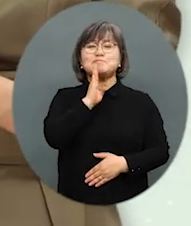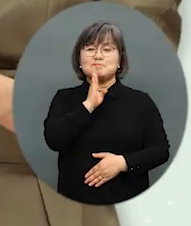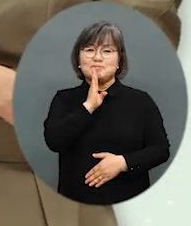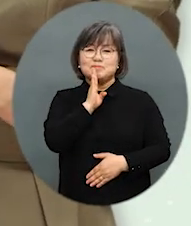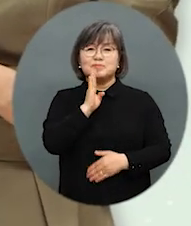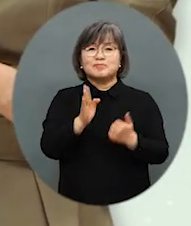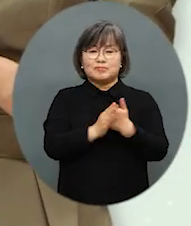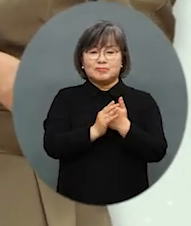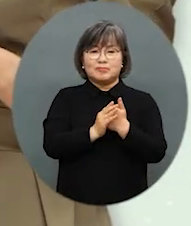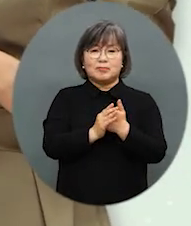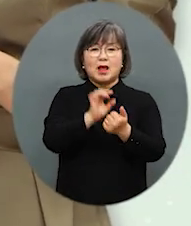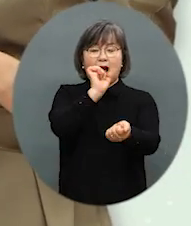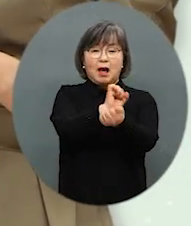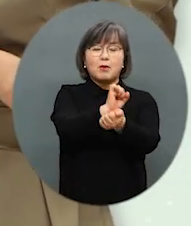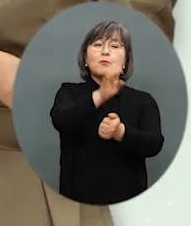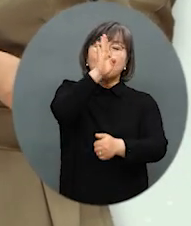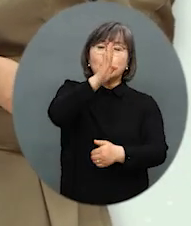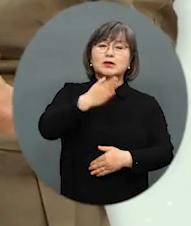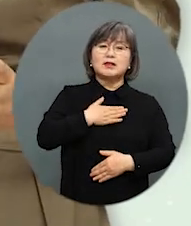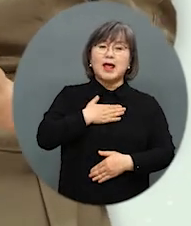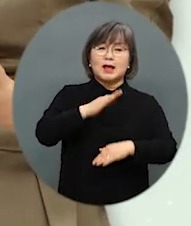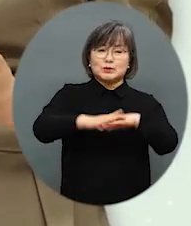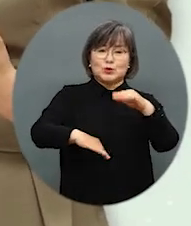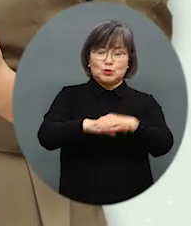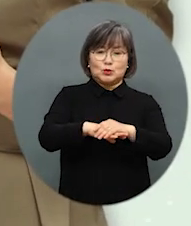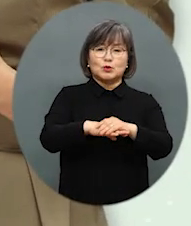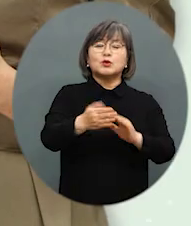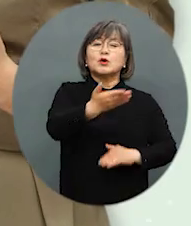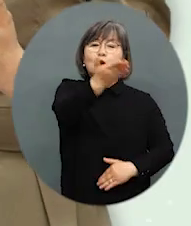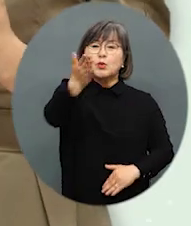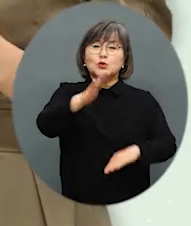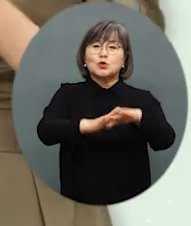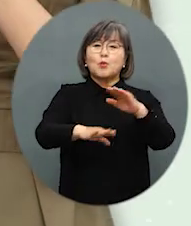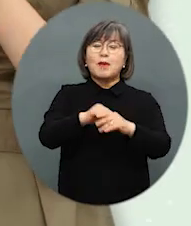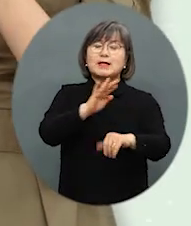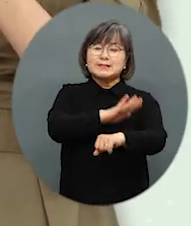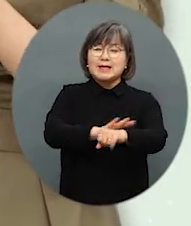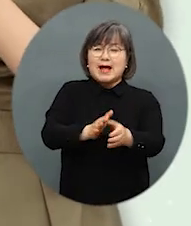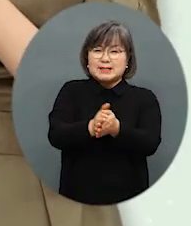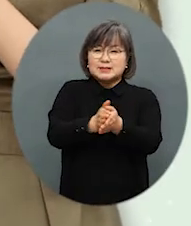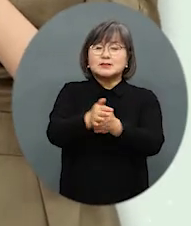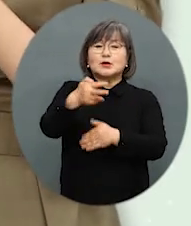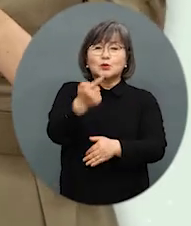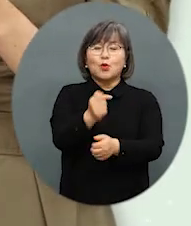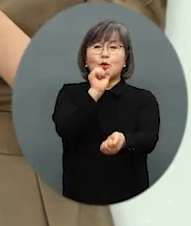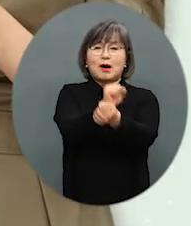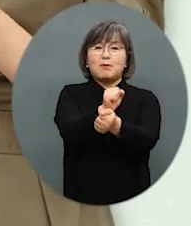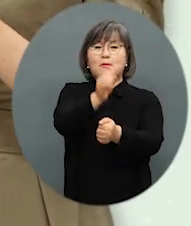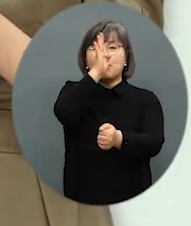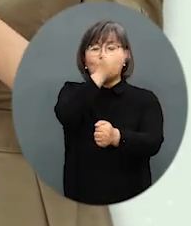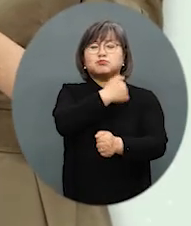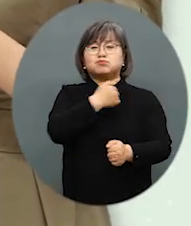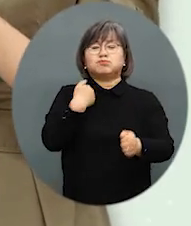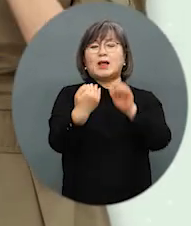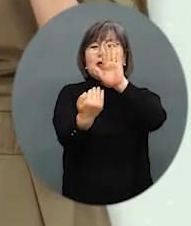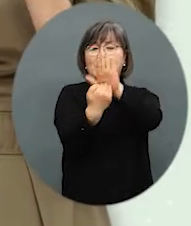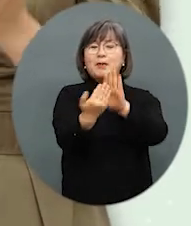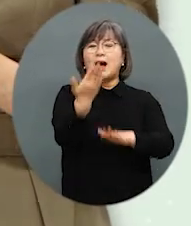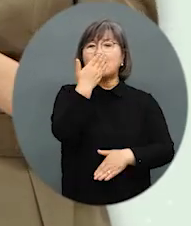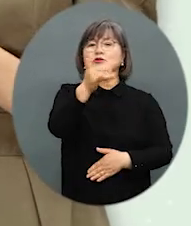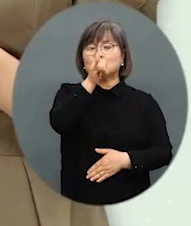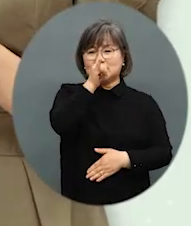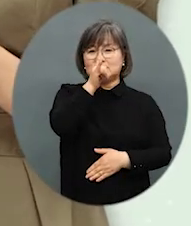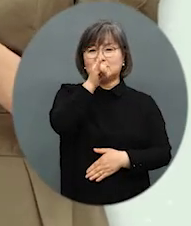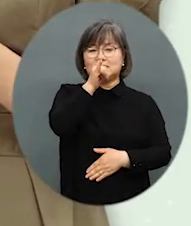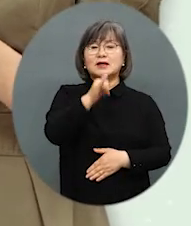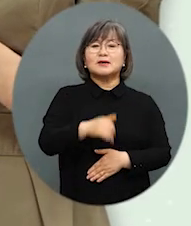네, 맞습니다. 자, 감염병은 내 손 안에. 여러분이 손만 잘 씻어도 감염병을 충분히